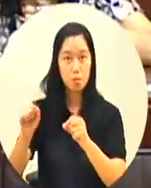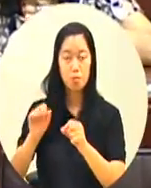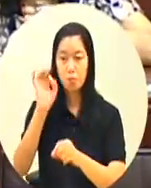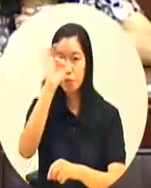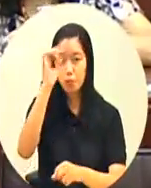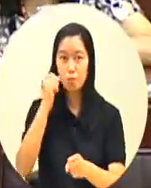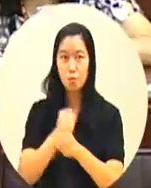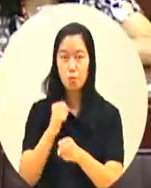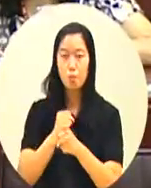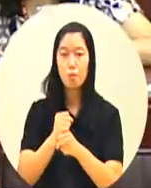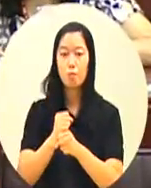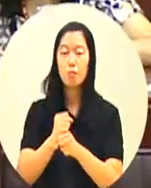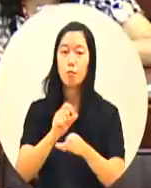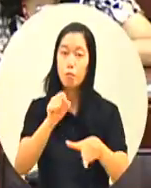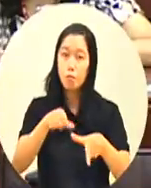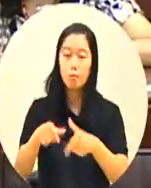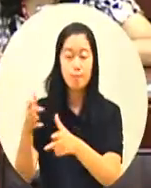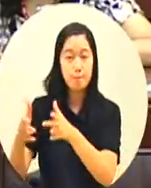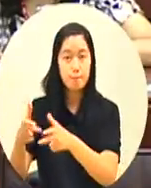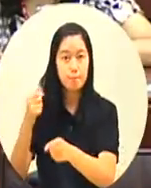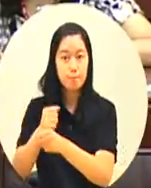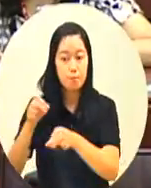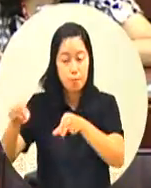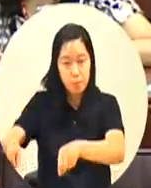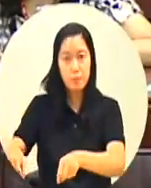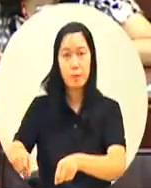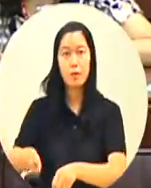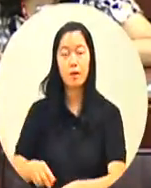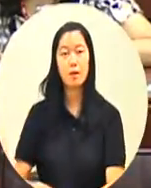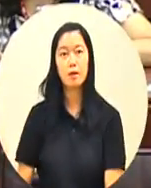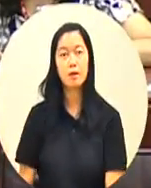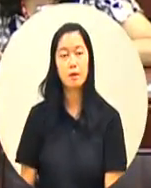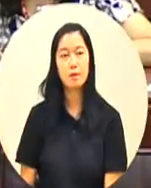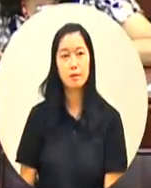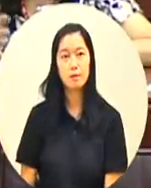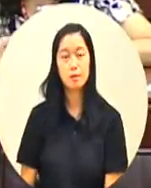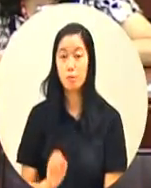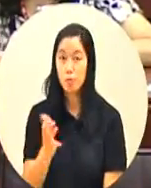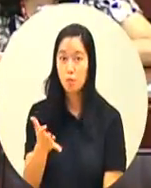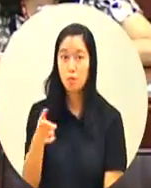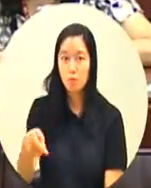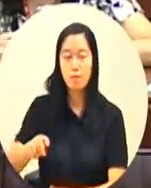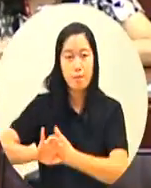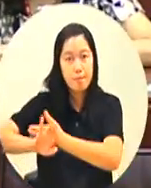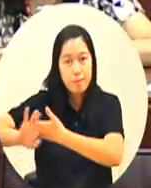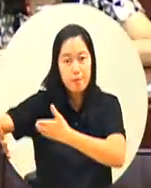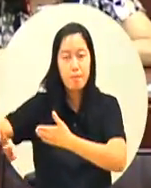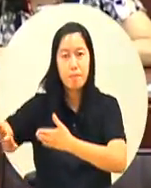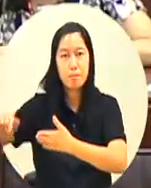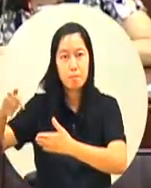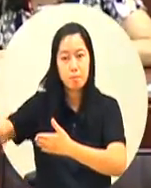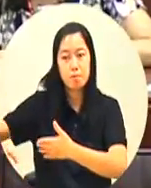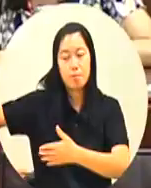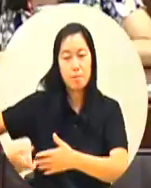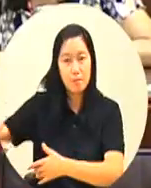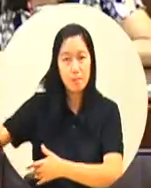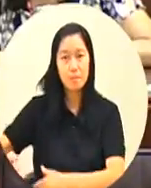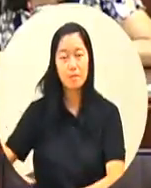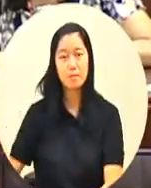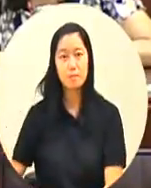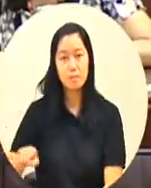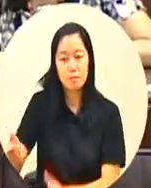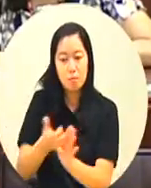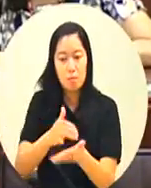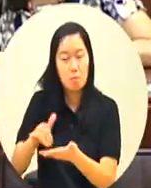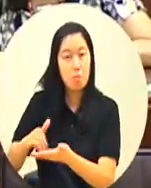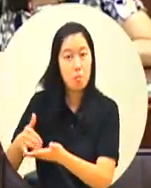当的厂商在做这个签约，要跟厂商签约做，因为这个是额外另外的费用，那其实这个预算也